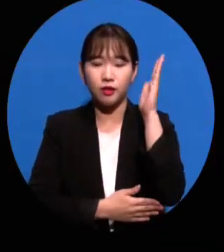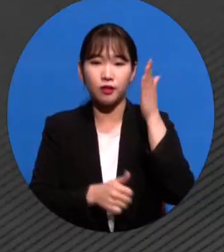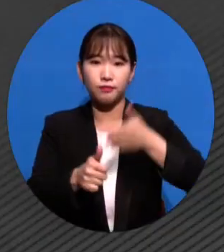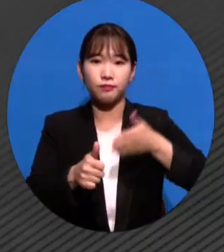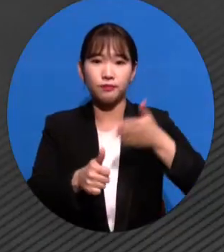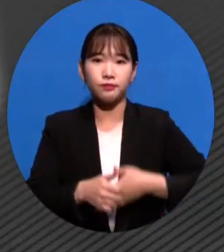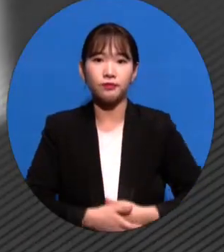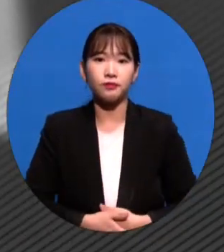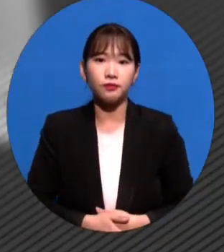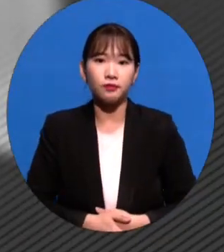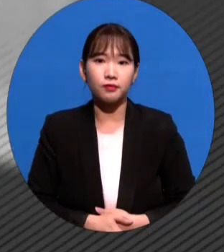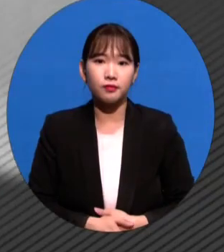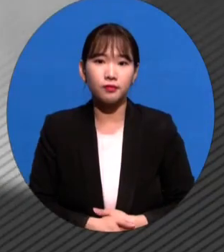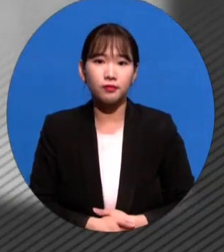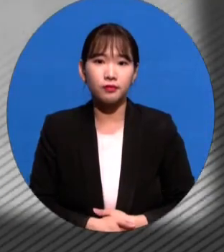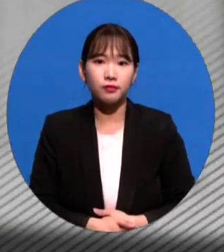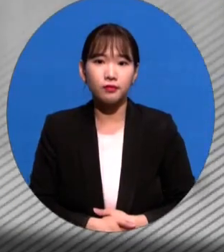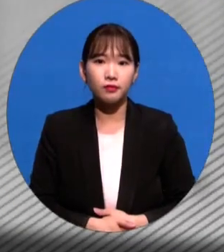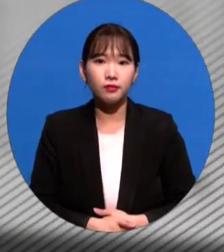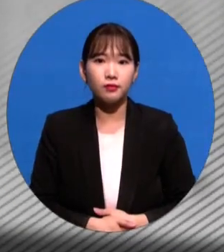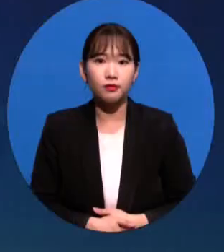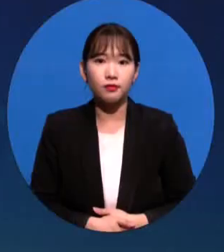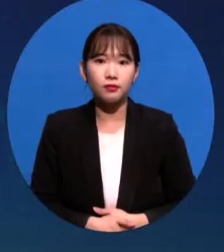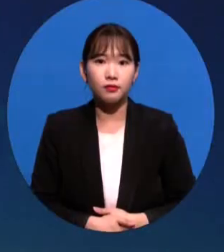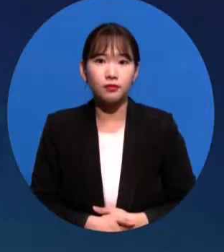당부했습니다. MBC 뉴스 양정은입니다.